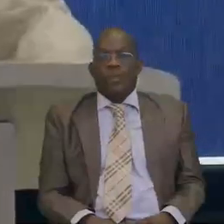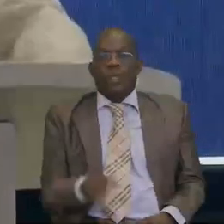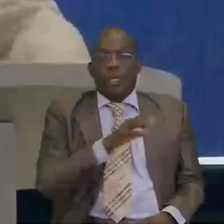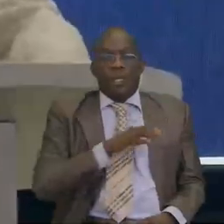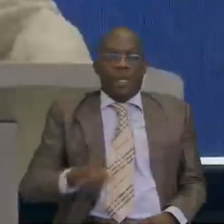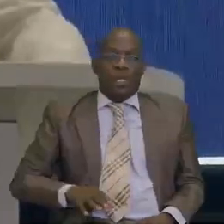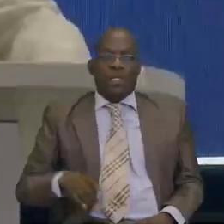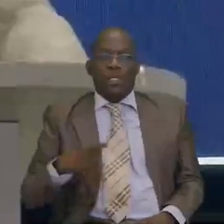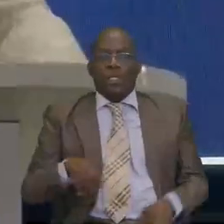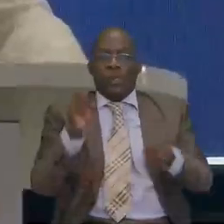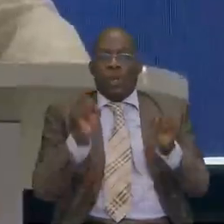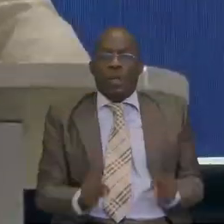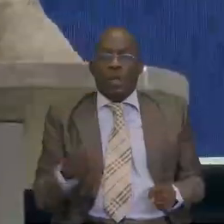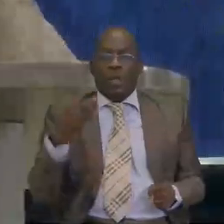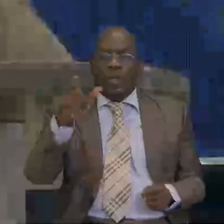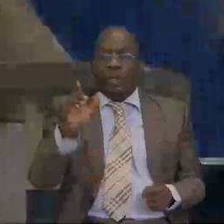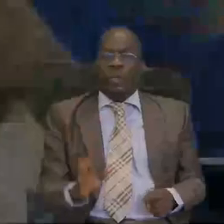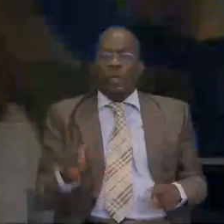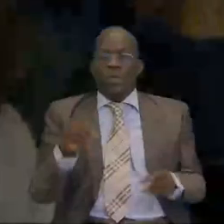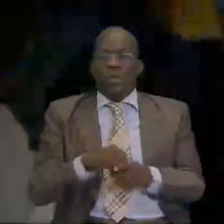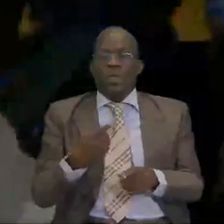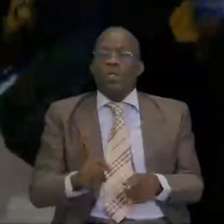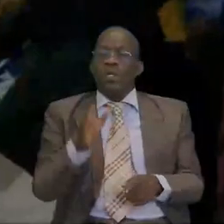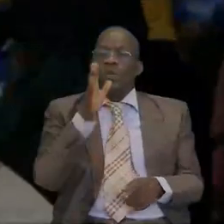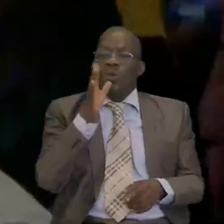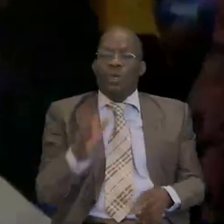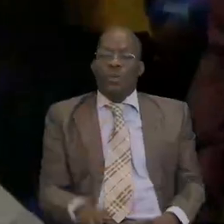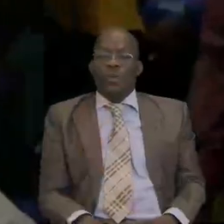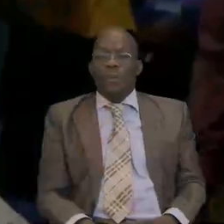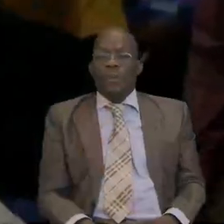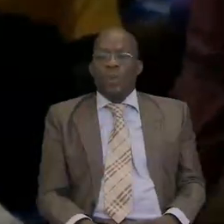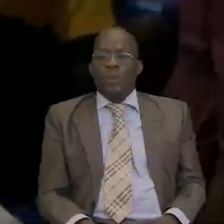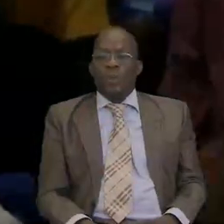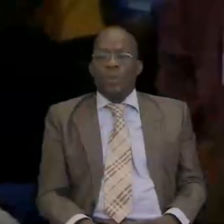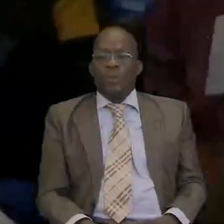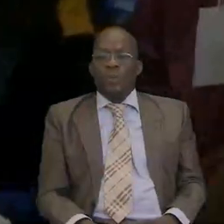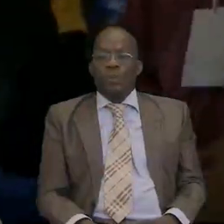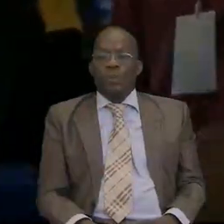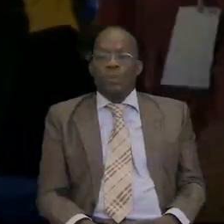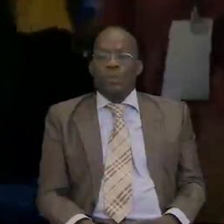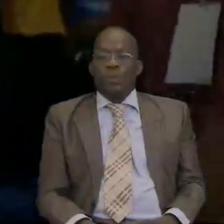Christ, la puissance de Dieu à la vie de la femme.